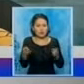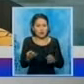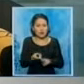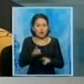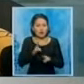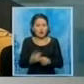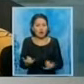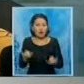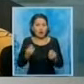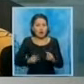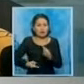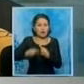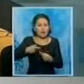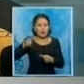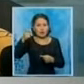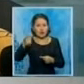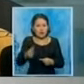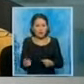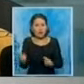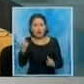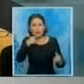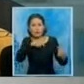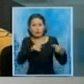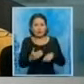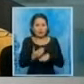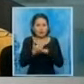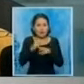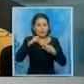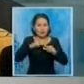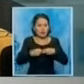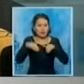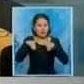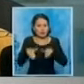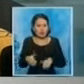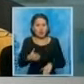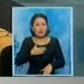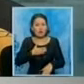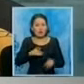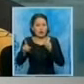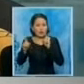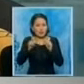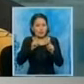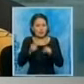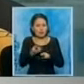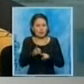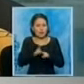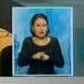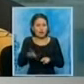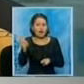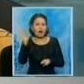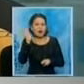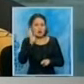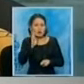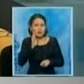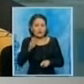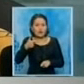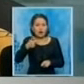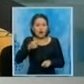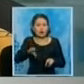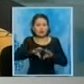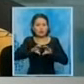бағытта кәсіпкерге де тұтынушыға да мәселе шаш етектен. Ал бүгінгі басқосуда дәл осы коммуналдық шаруашылыққа